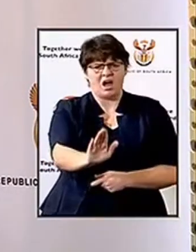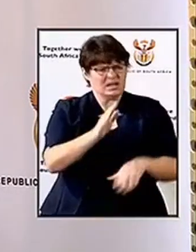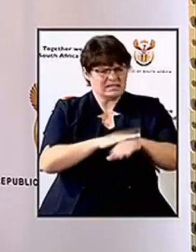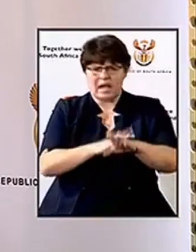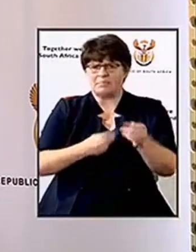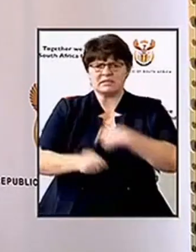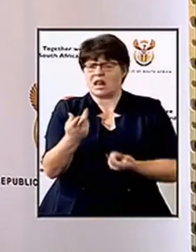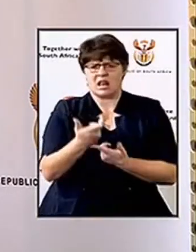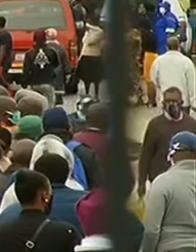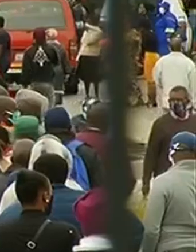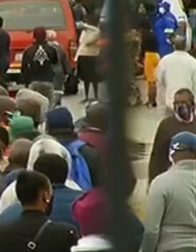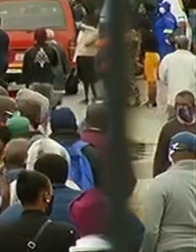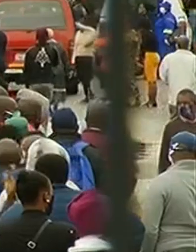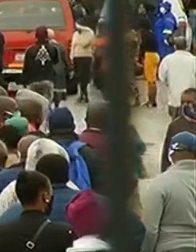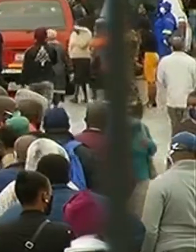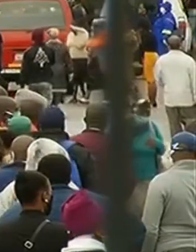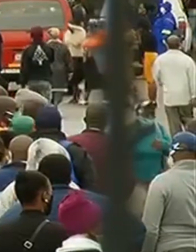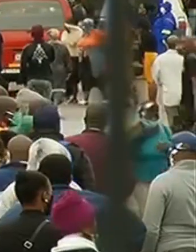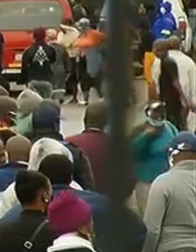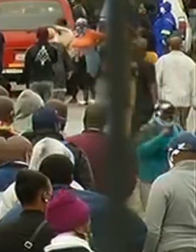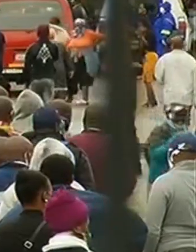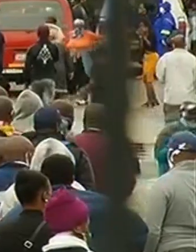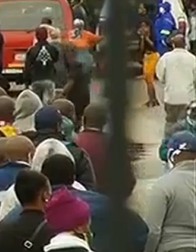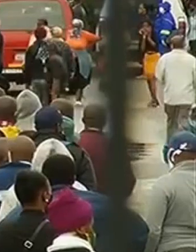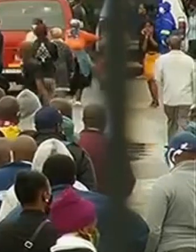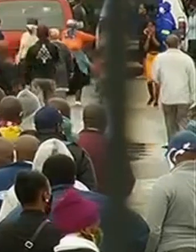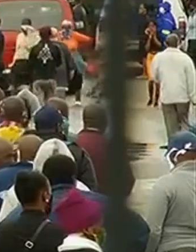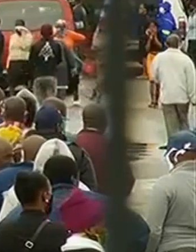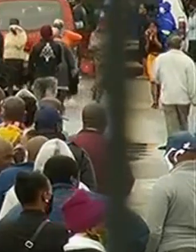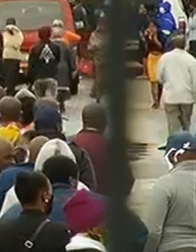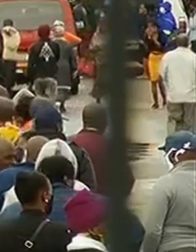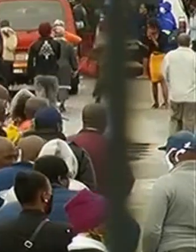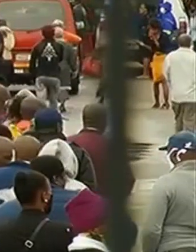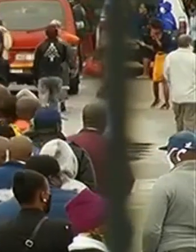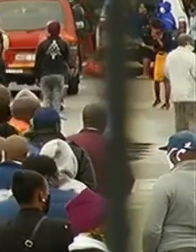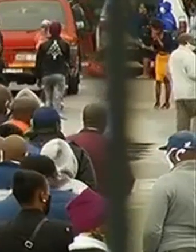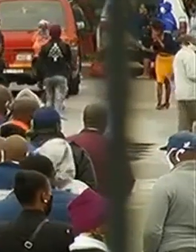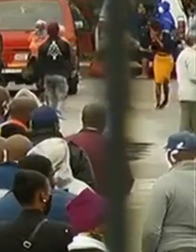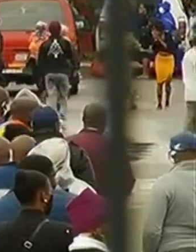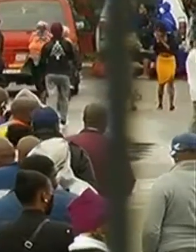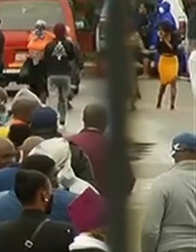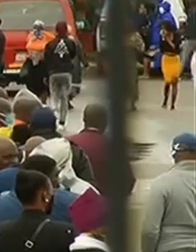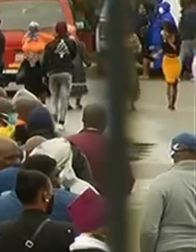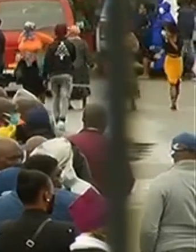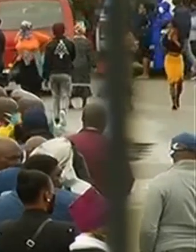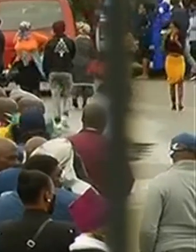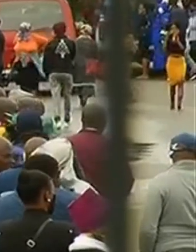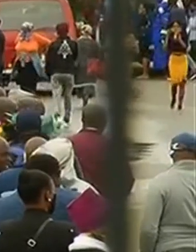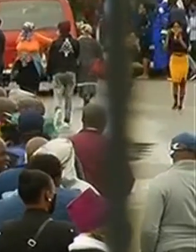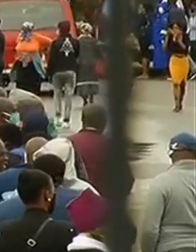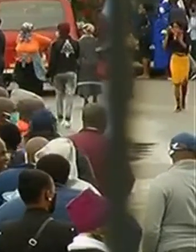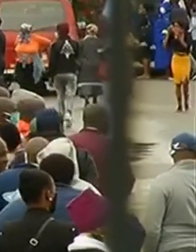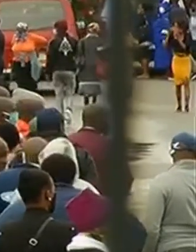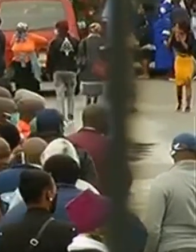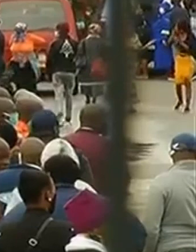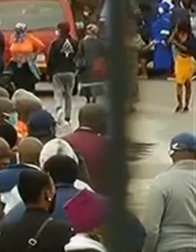to help each other. Oyisikhulu esiphezulu kwaSASSA ubusisiwe Memela Khambula unxuse labo asebevele